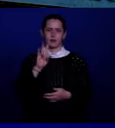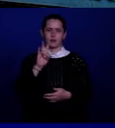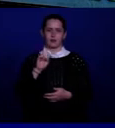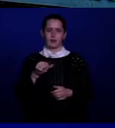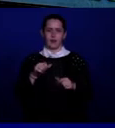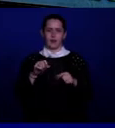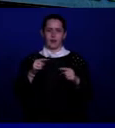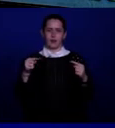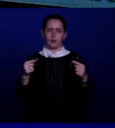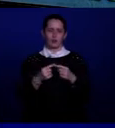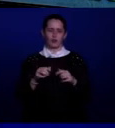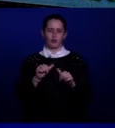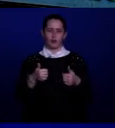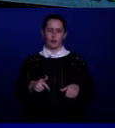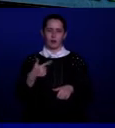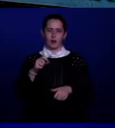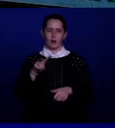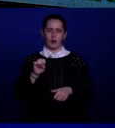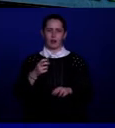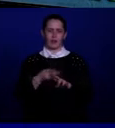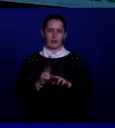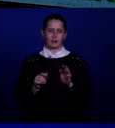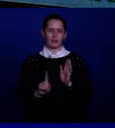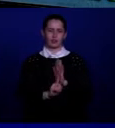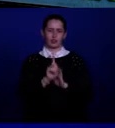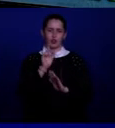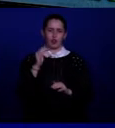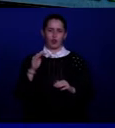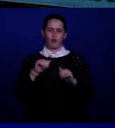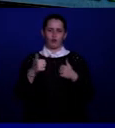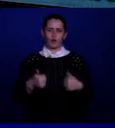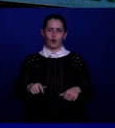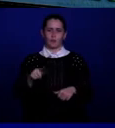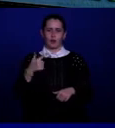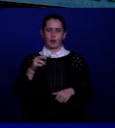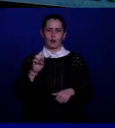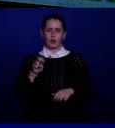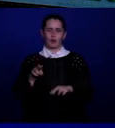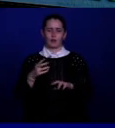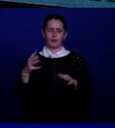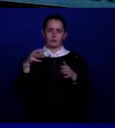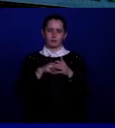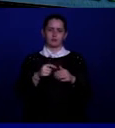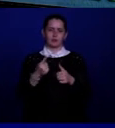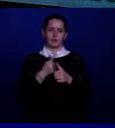неопределенная форма глагола – это начальная форма глагола, это инфинитив.